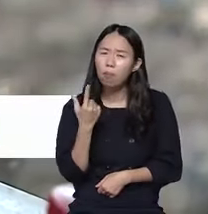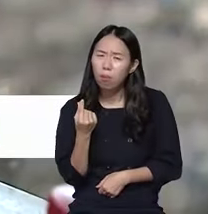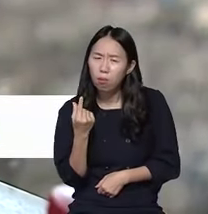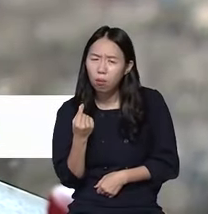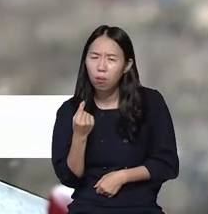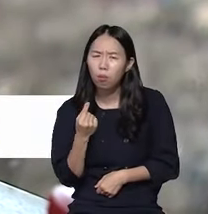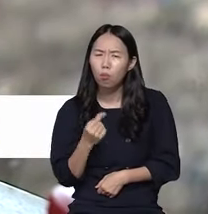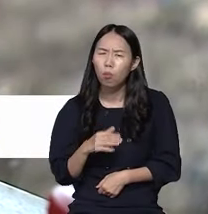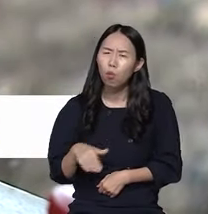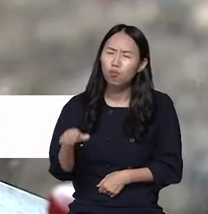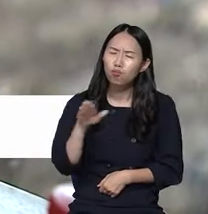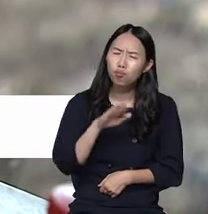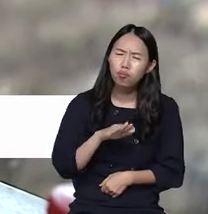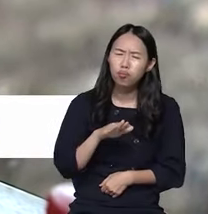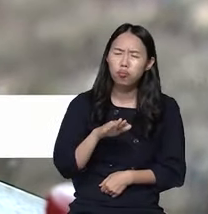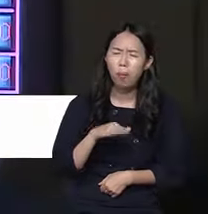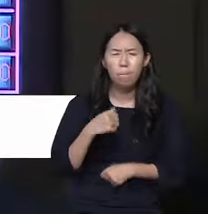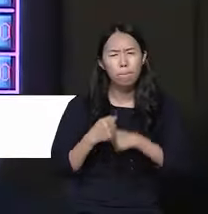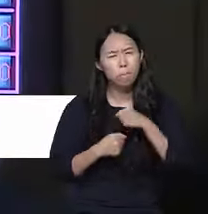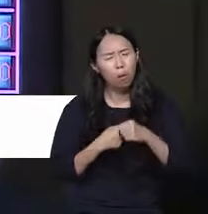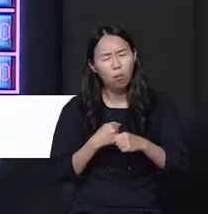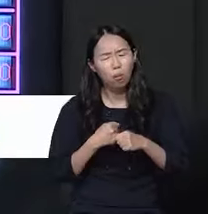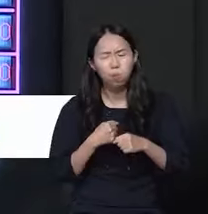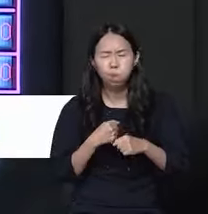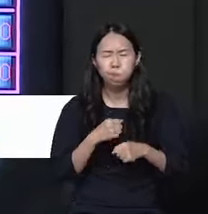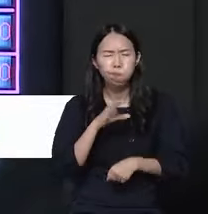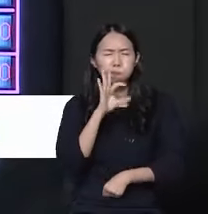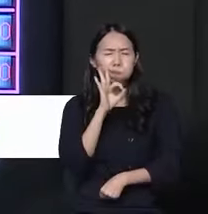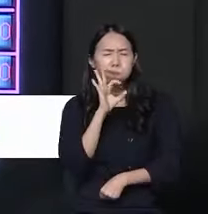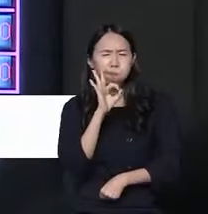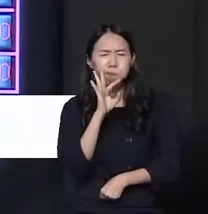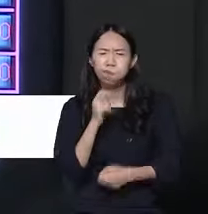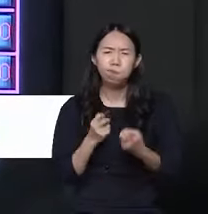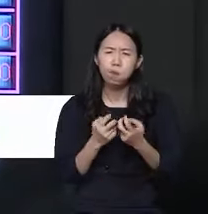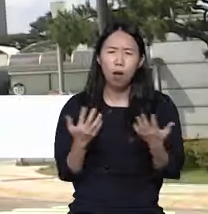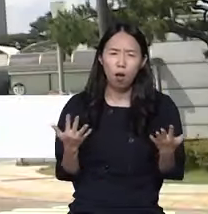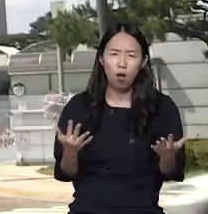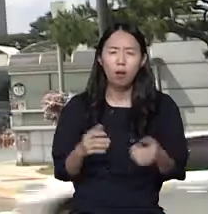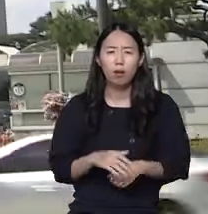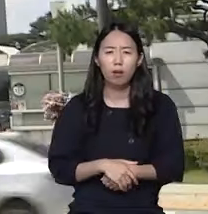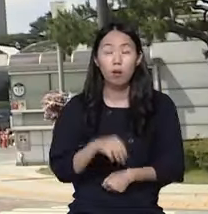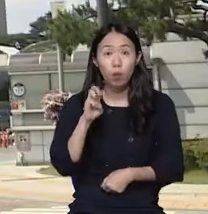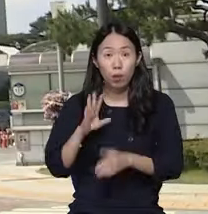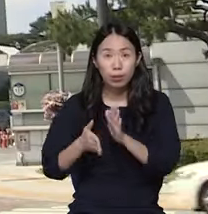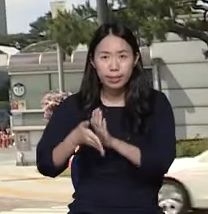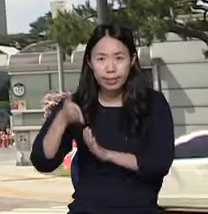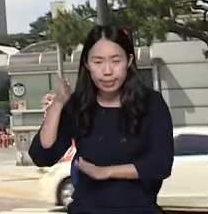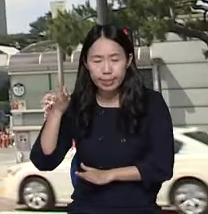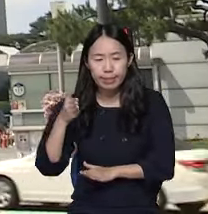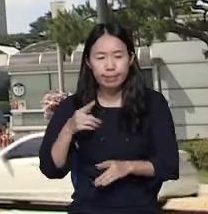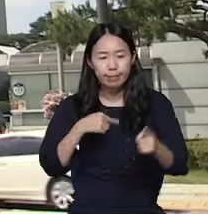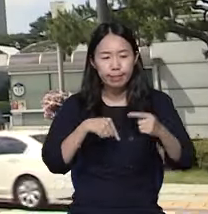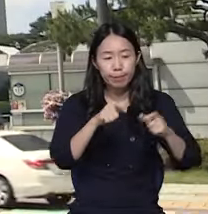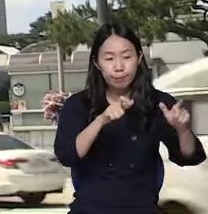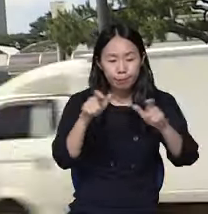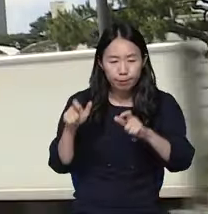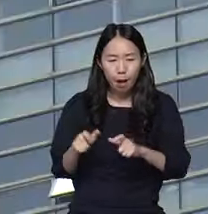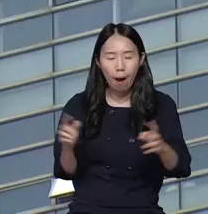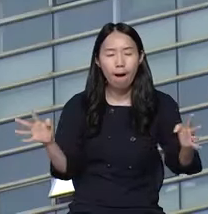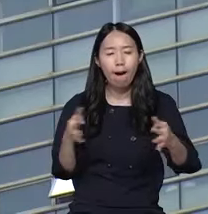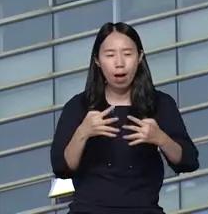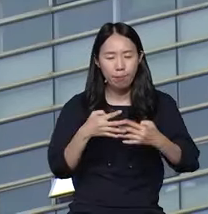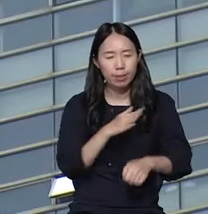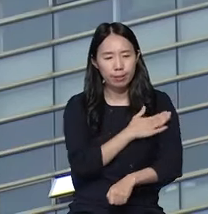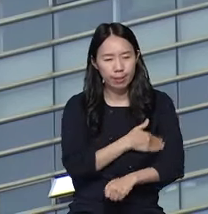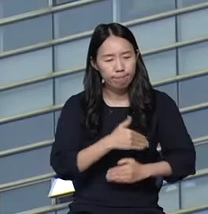그 이거는 어떻게 그 만들어낼 수 없는 부분이잖아요. 광주시는 일단 자치구들이 합의를 잘